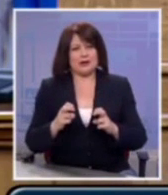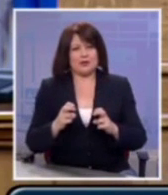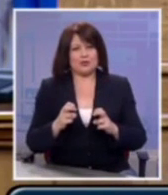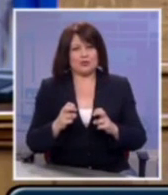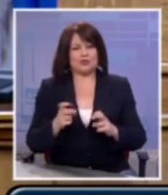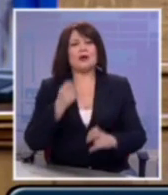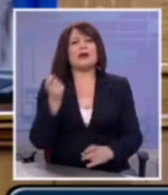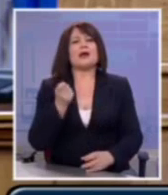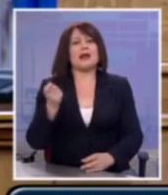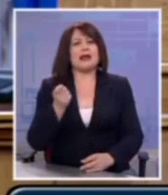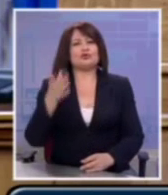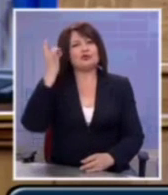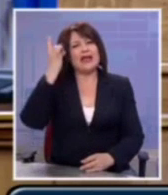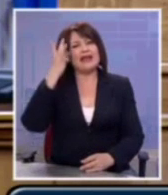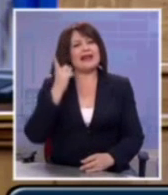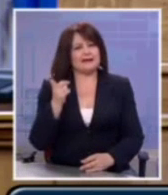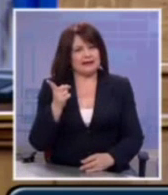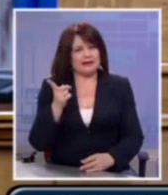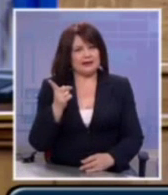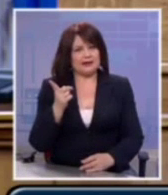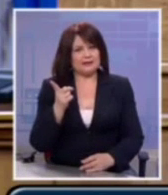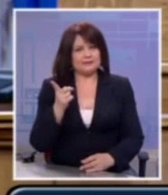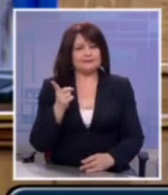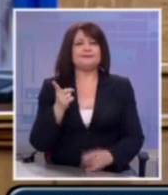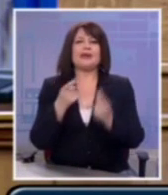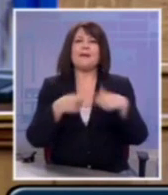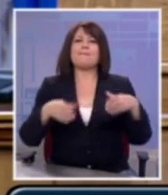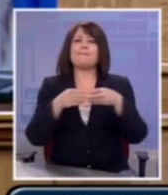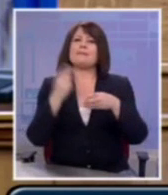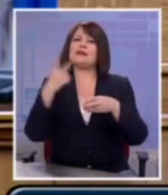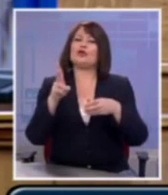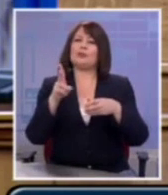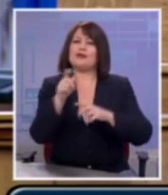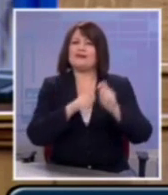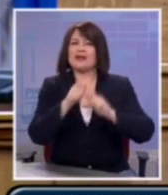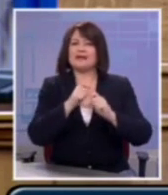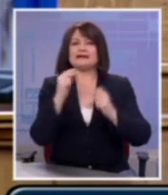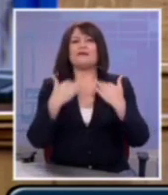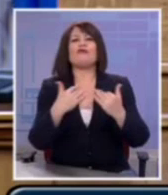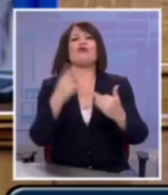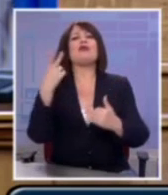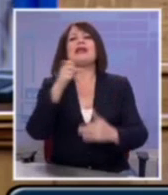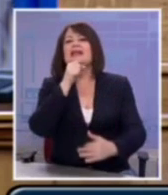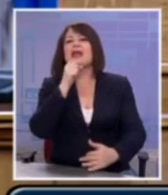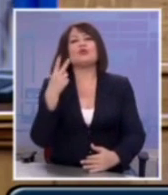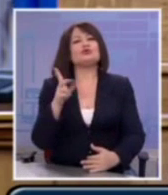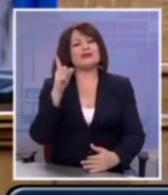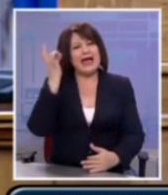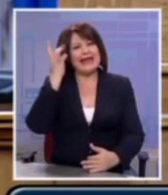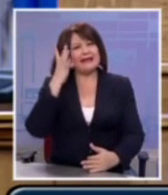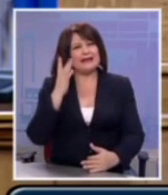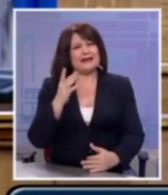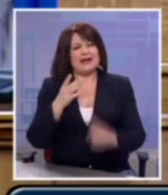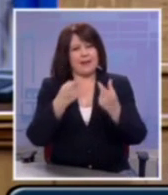του Χρέους της Αργεντινής, μιας επιτροπής που συστήθηκε από τη Βουλή και τη Γερουσία της